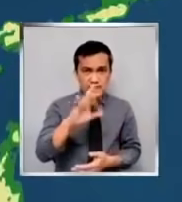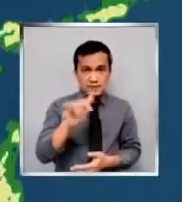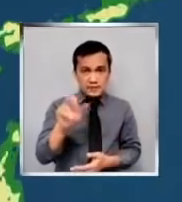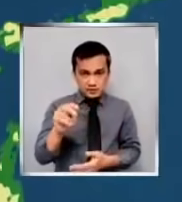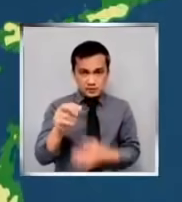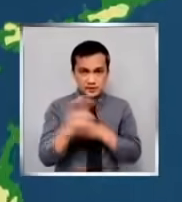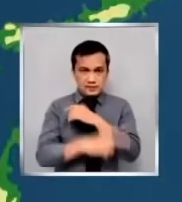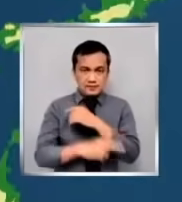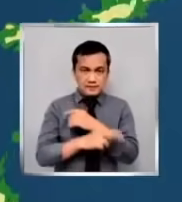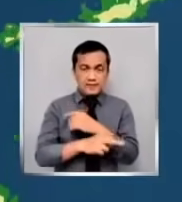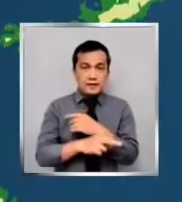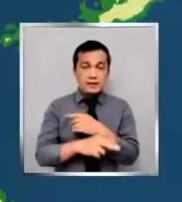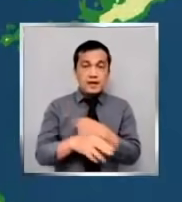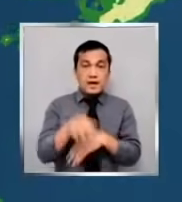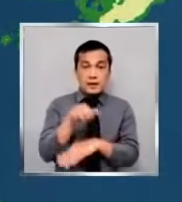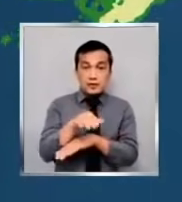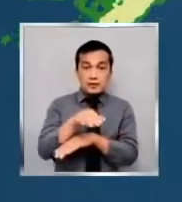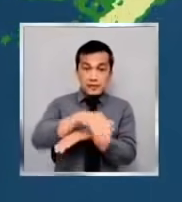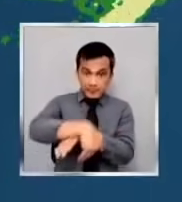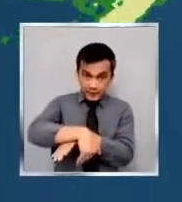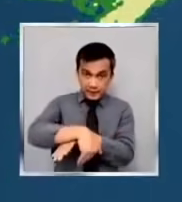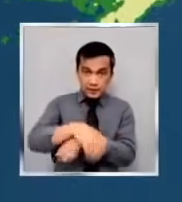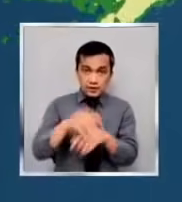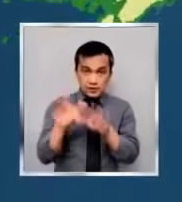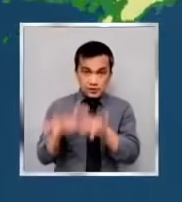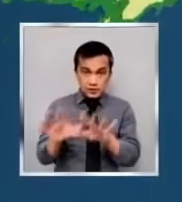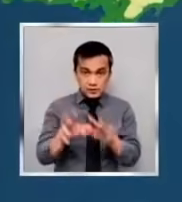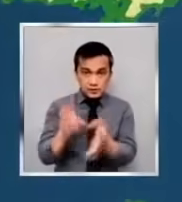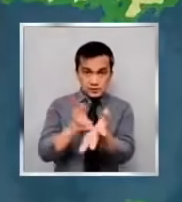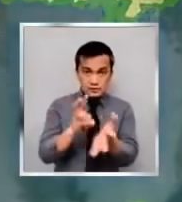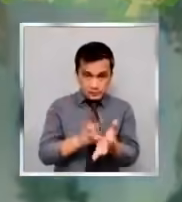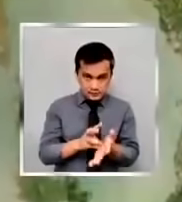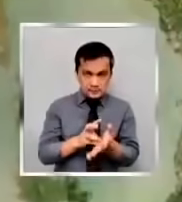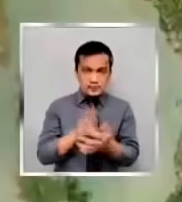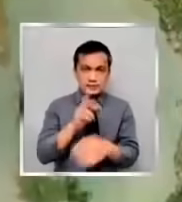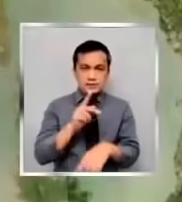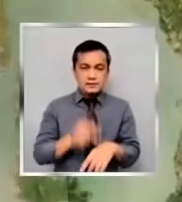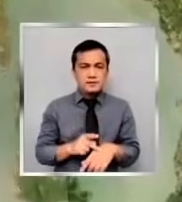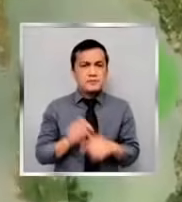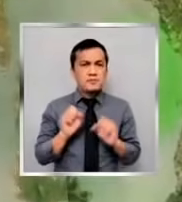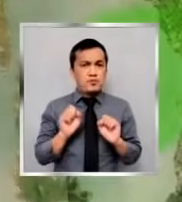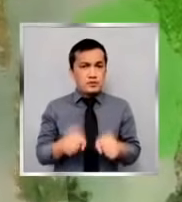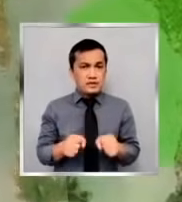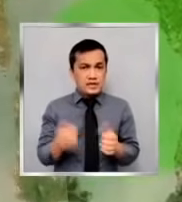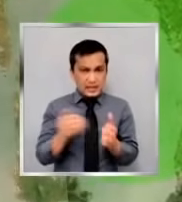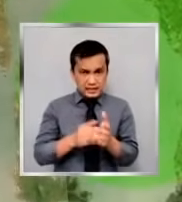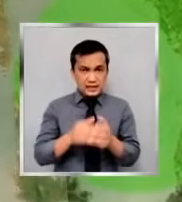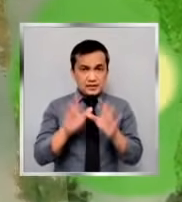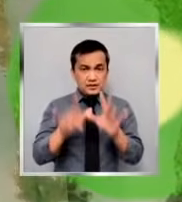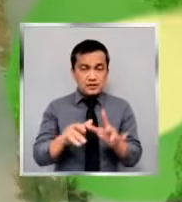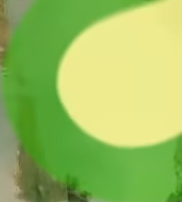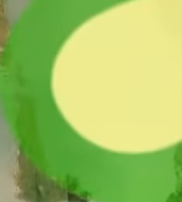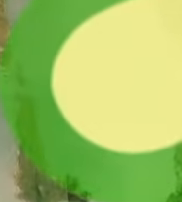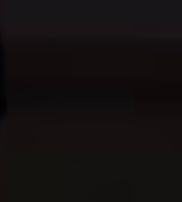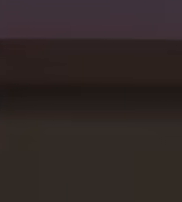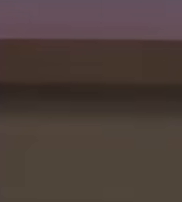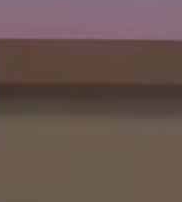hapon at gabi, uulanin na rin ang iba pang panig ng bansa. Posible rin muli ang ulan bukas dito sa Metro Manila.